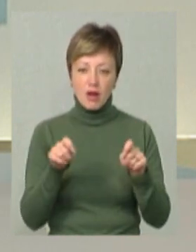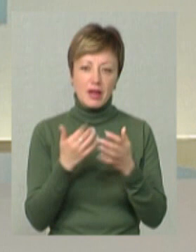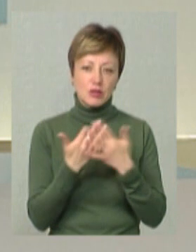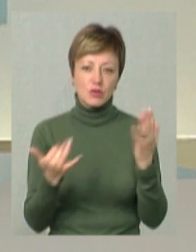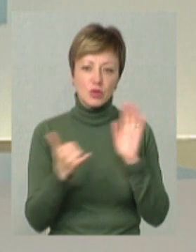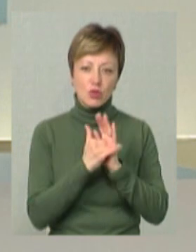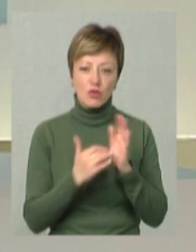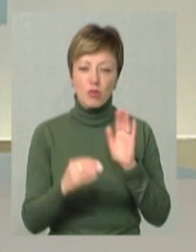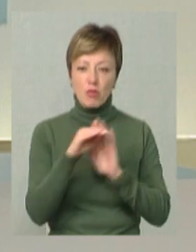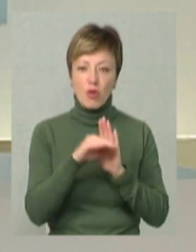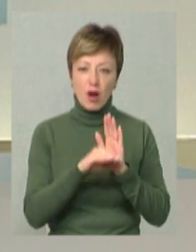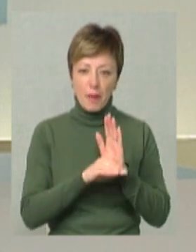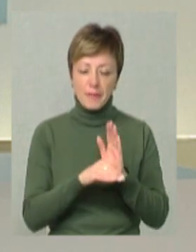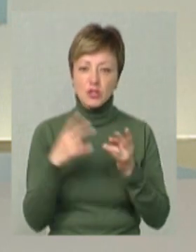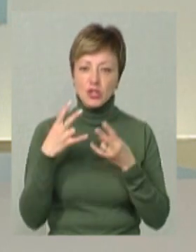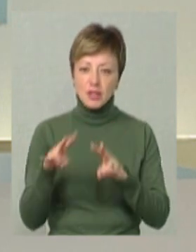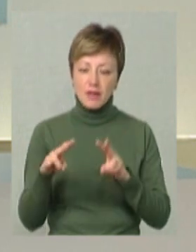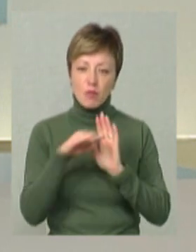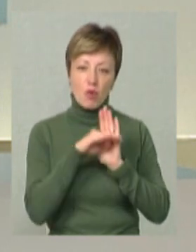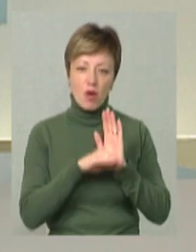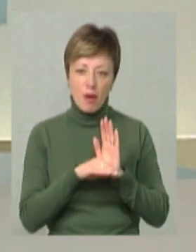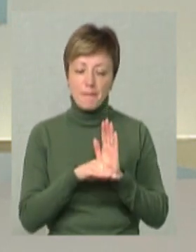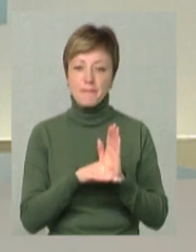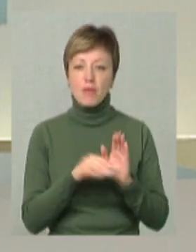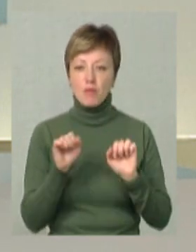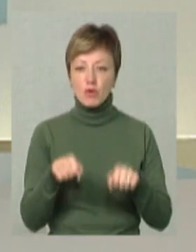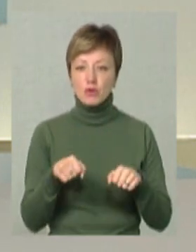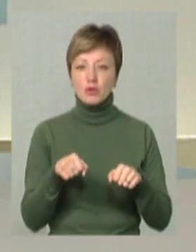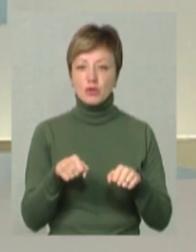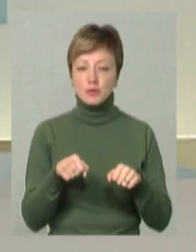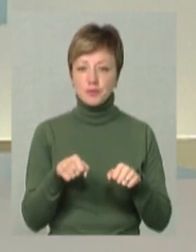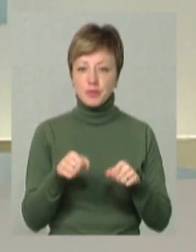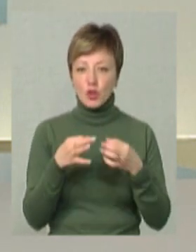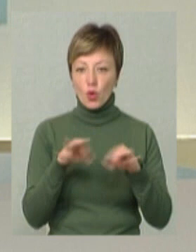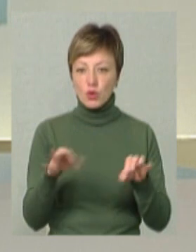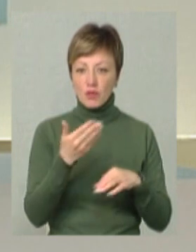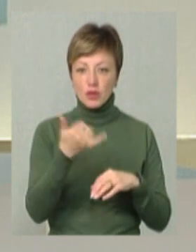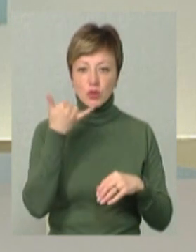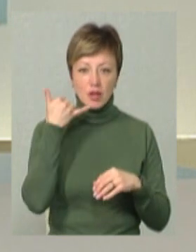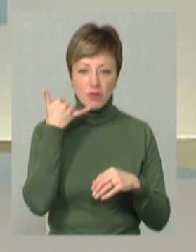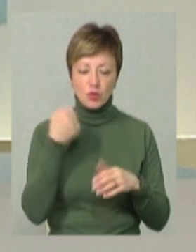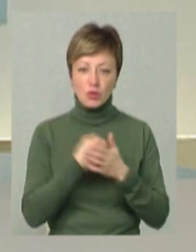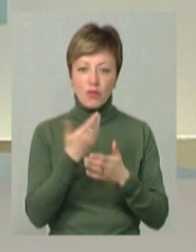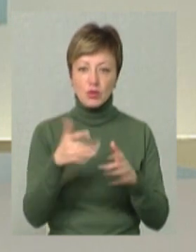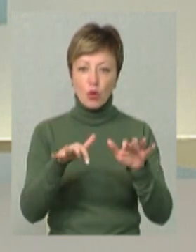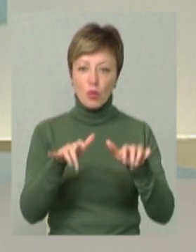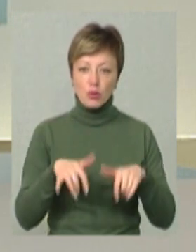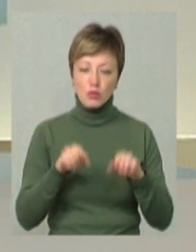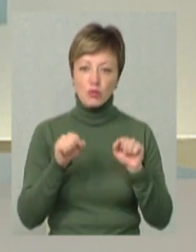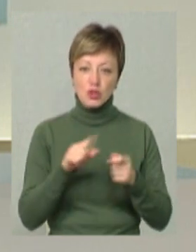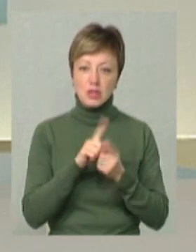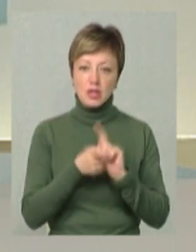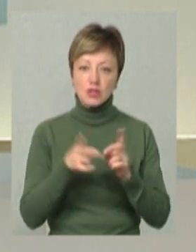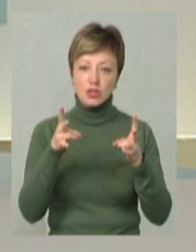встановлені програми, шкідливі програмні забезпечення, яке може надати шахраям доступ до вашого телефону, до вашого комп'ютера, і ви можете